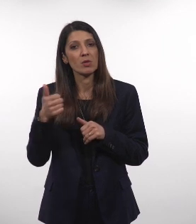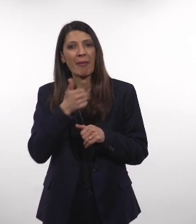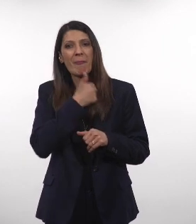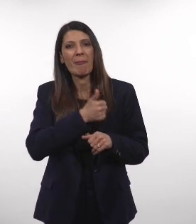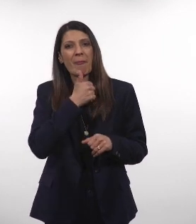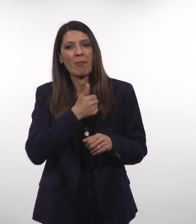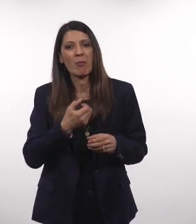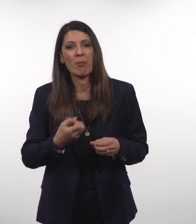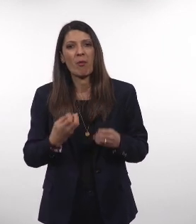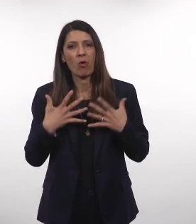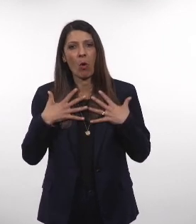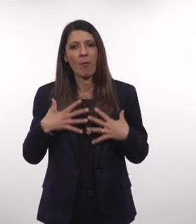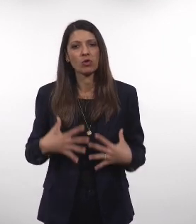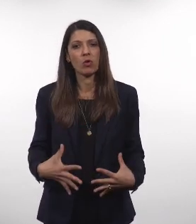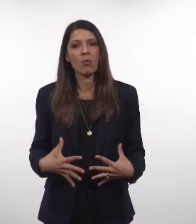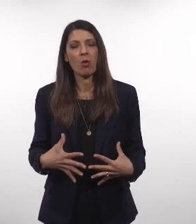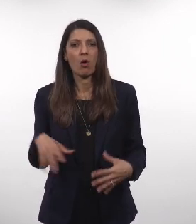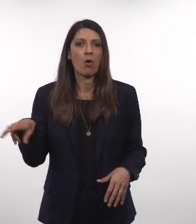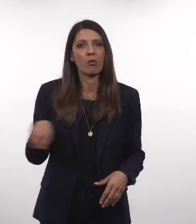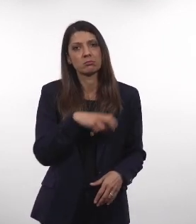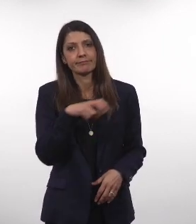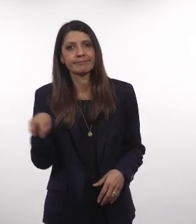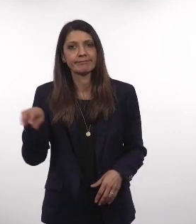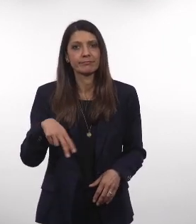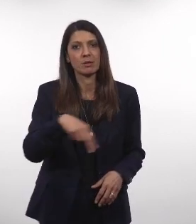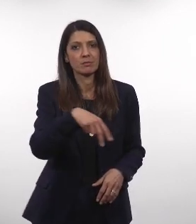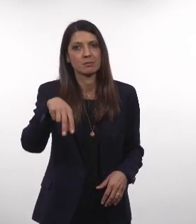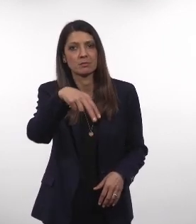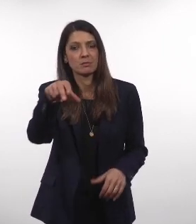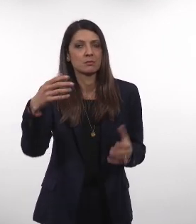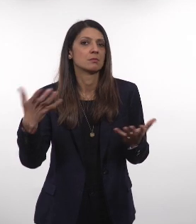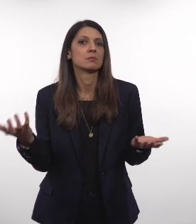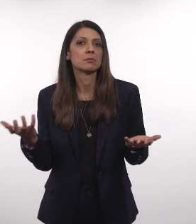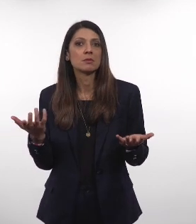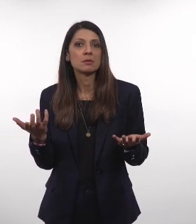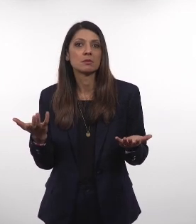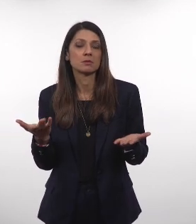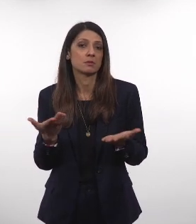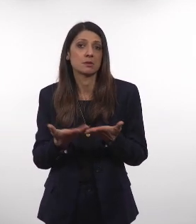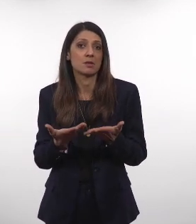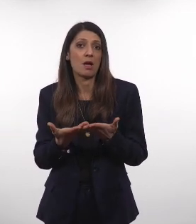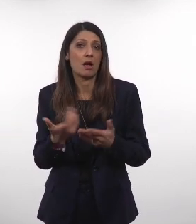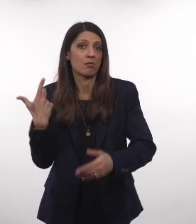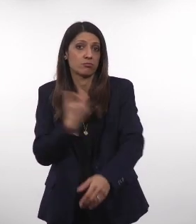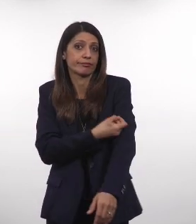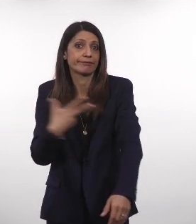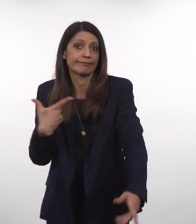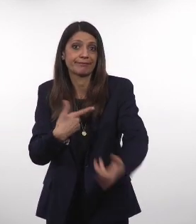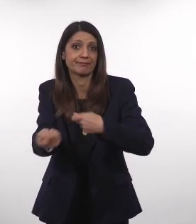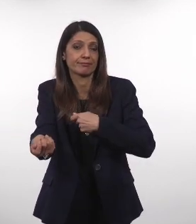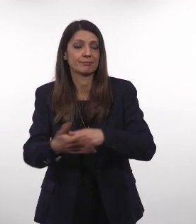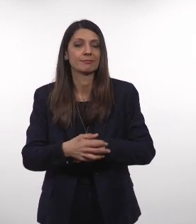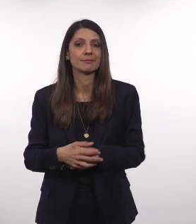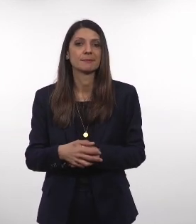génère des comportements à type de déambulation qui donc seront difficilement compatibles avec le prélèvement sanguin. C'est